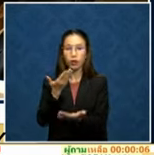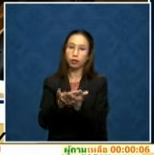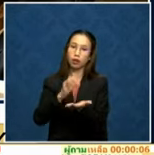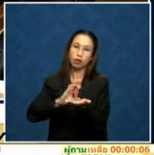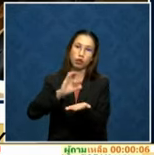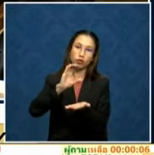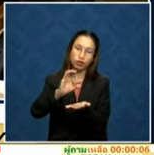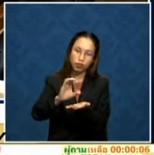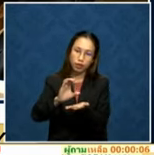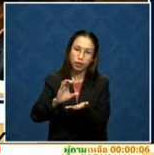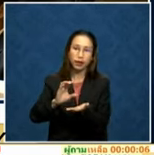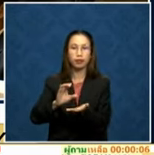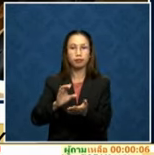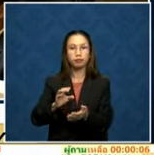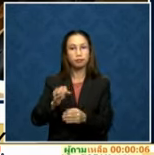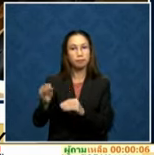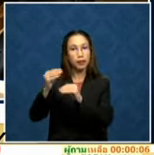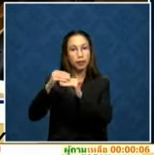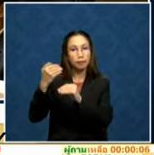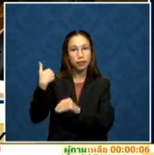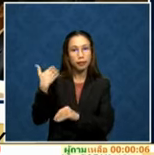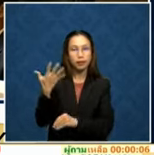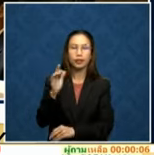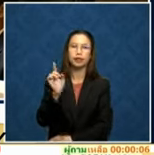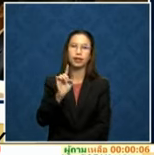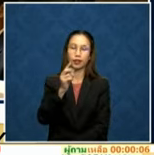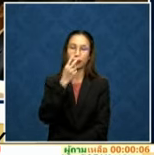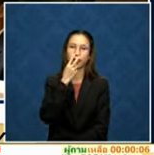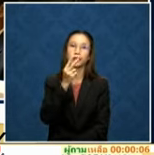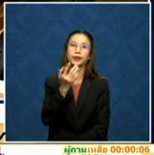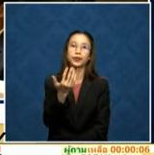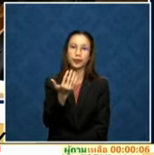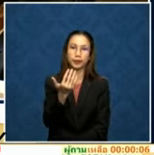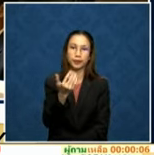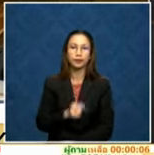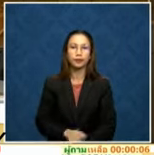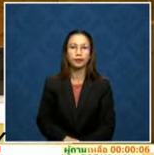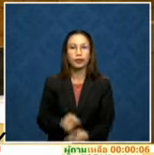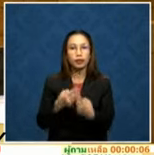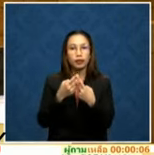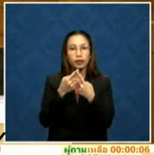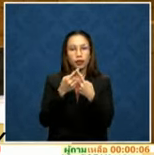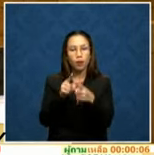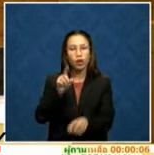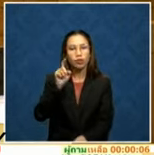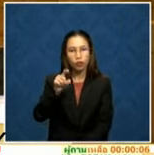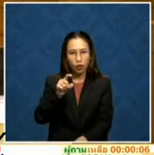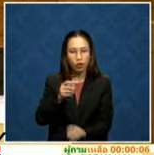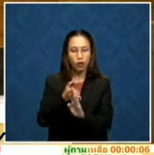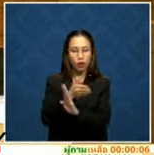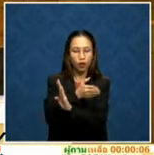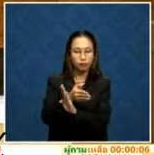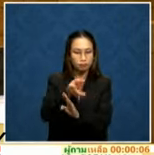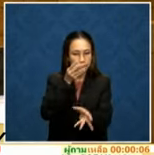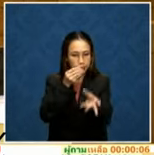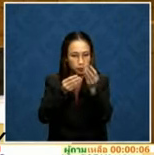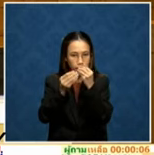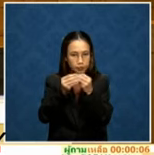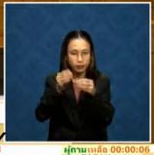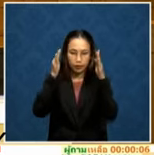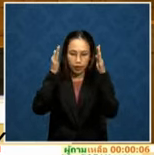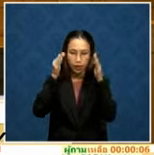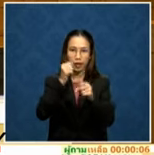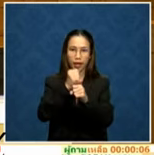landระหวเทศ สูงขึ้น หอ เปรานะครั ขอยื ยนว่า realizar จี adding to theive pros tที่